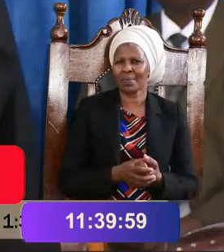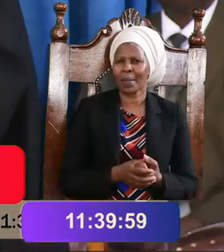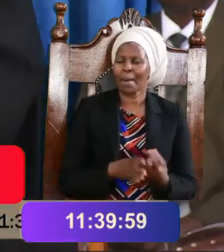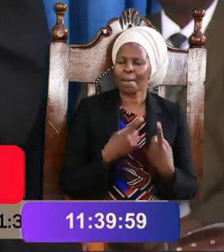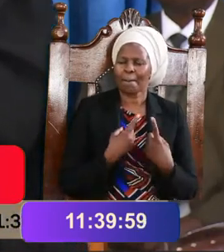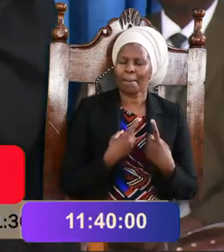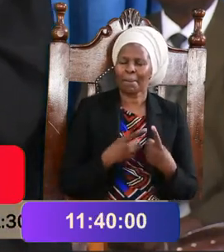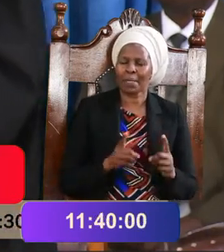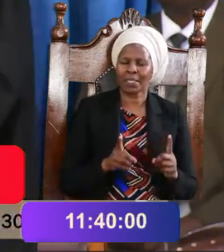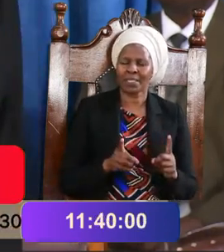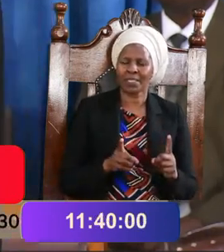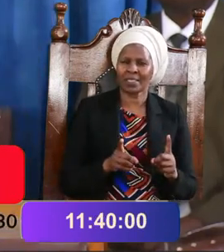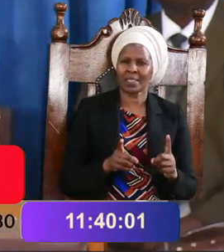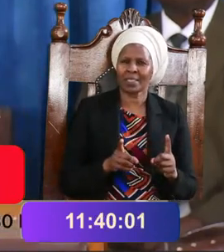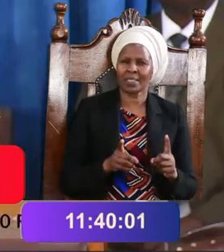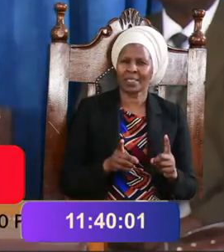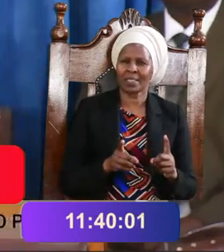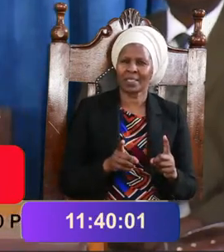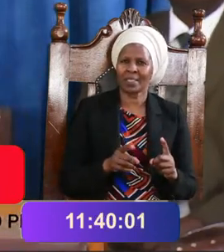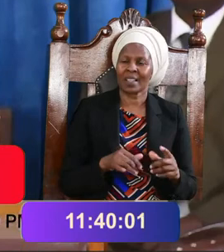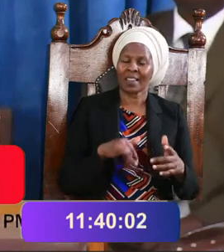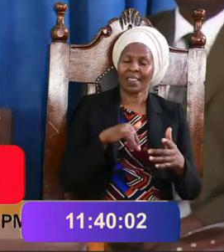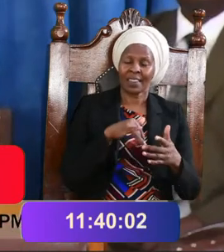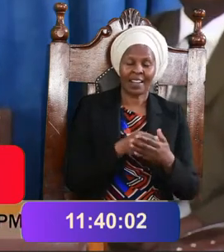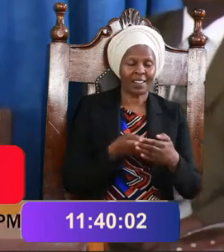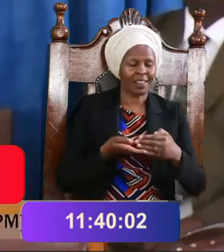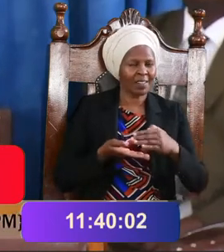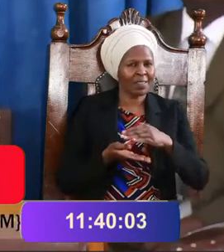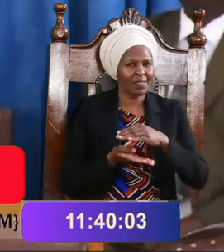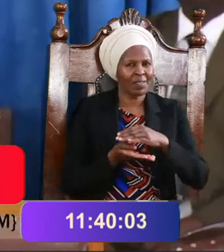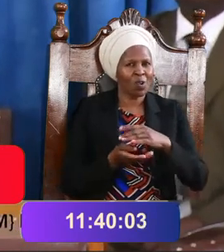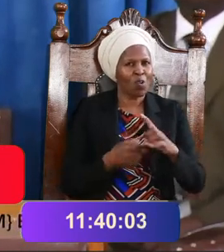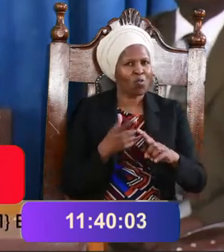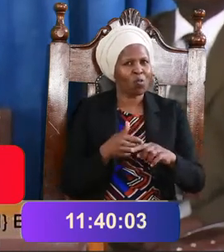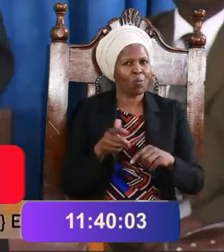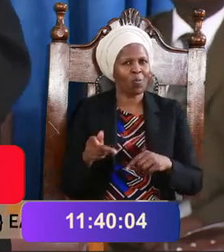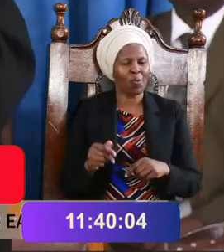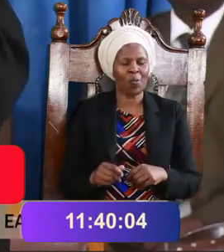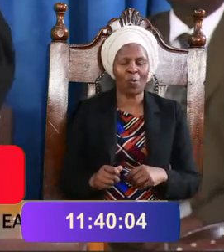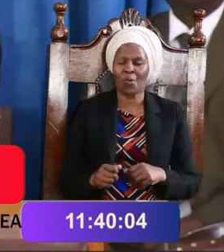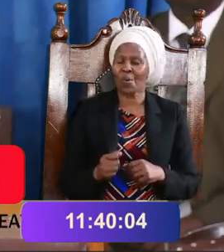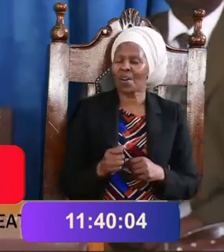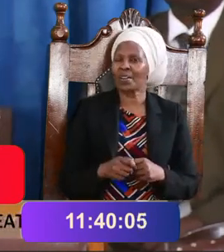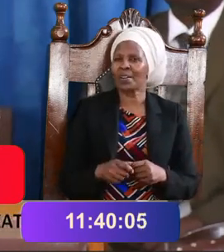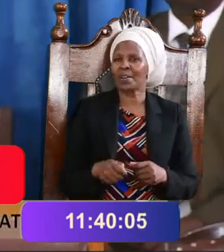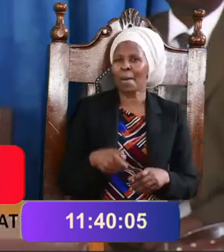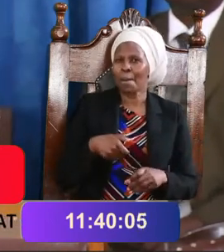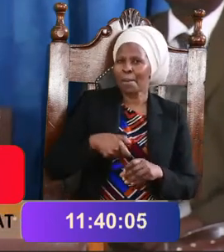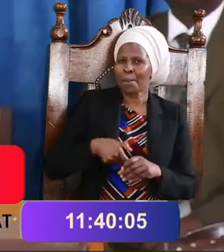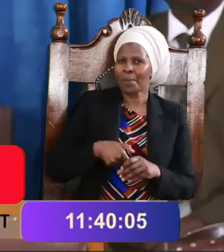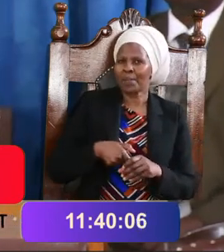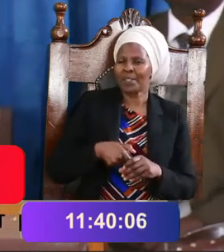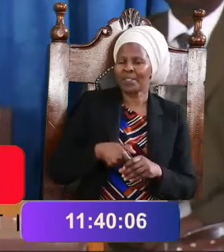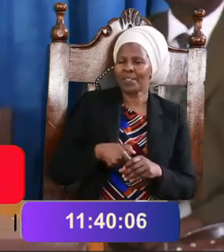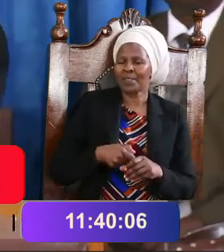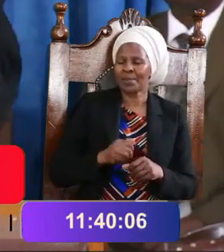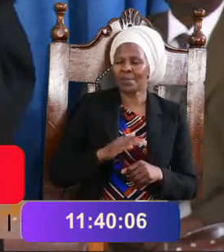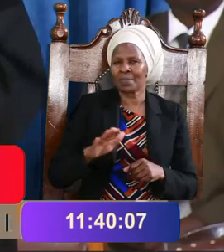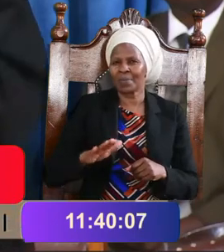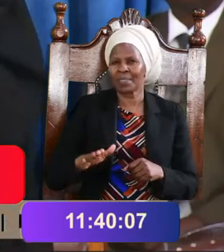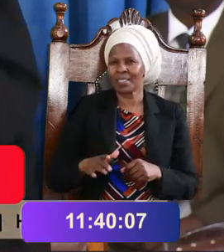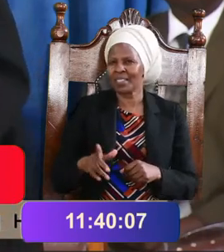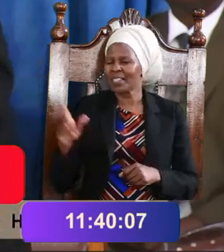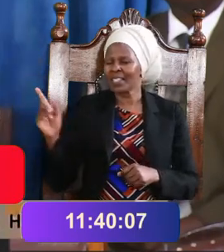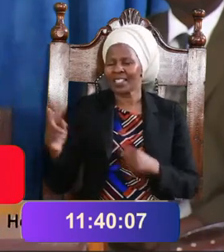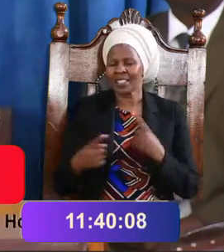Lakini hiyo video ambayo ilitoka kwa Shell petrol station moja ikawa ni ikanivutia sana mimi